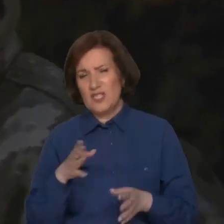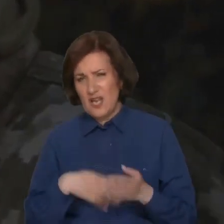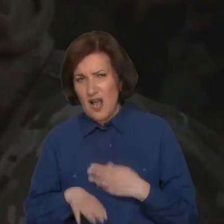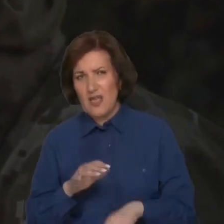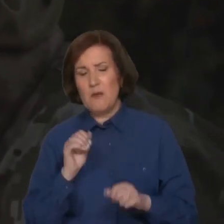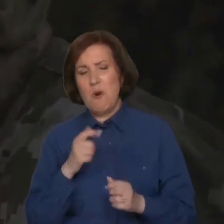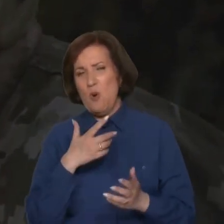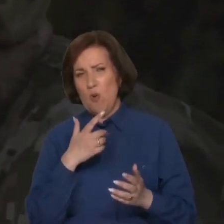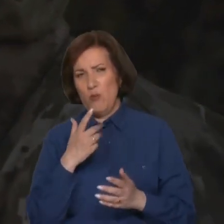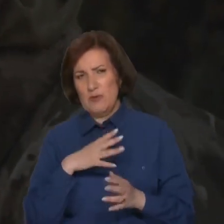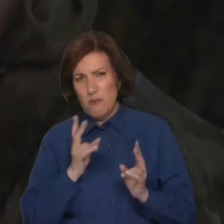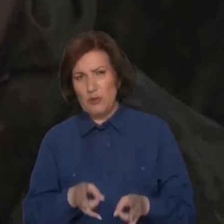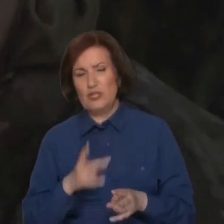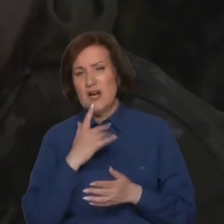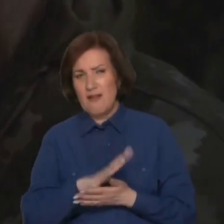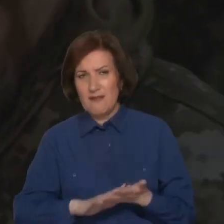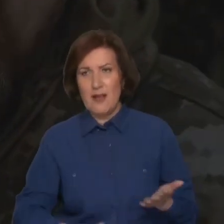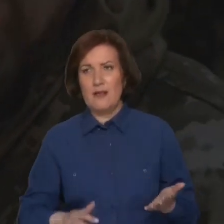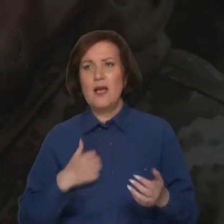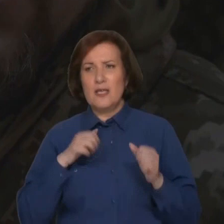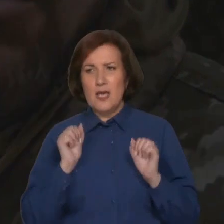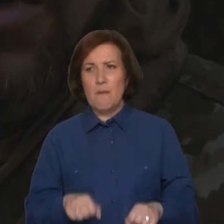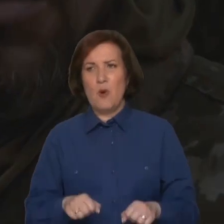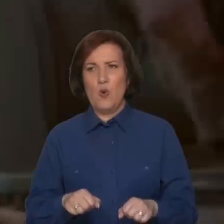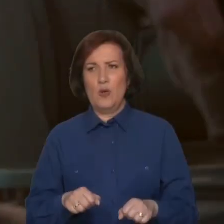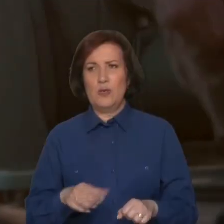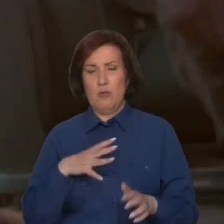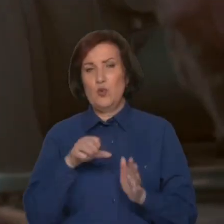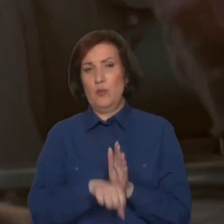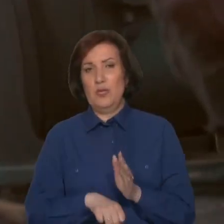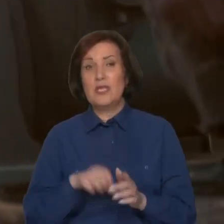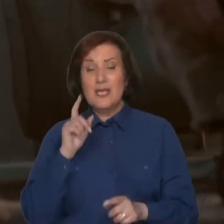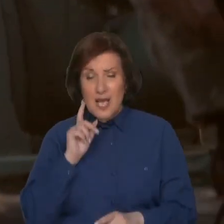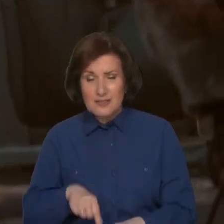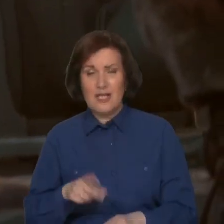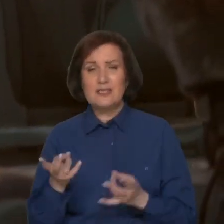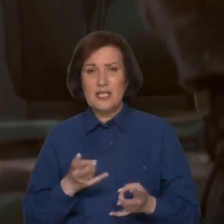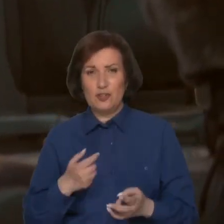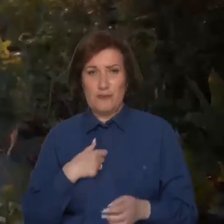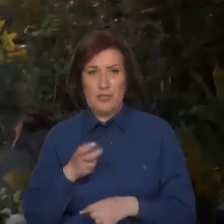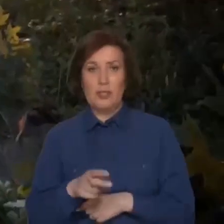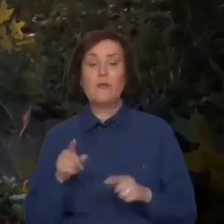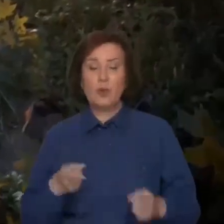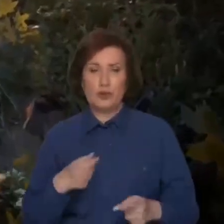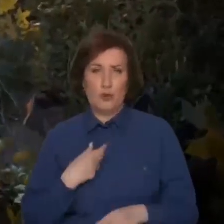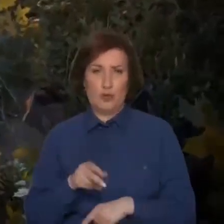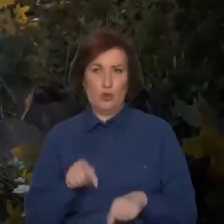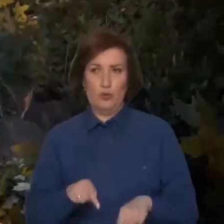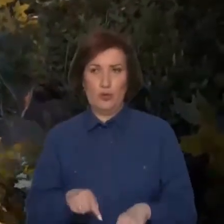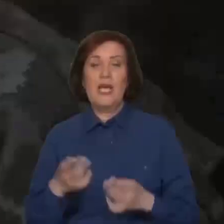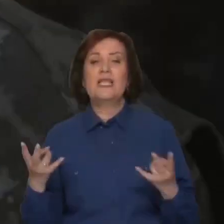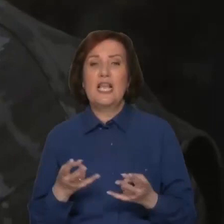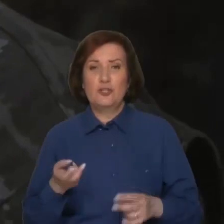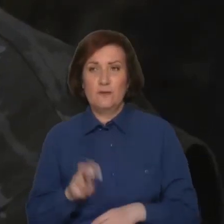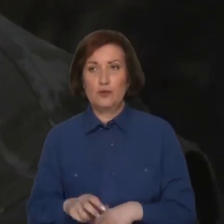калекой, я могу там получить увечья, я могу ранение получить. Я могу, в конце концов, быть убитым. Я знал, зачем я шел сюда и почему я шел сюда. И для